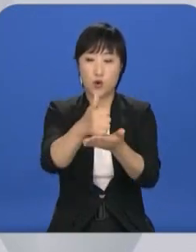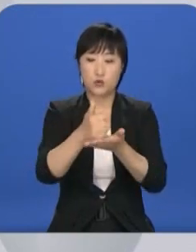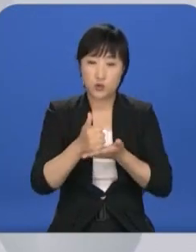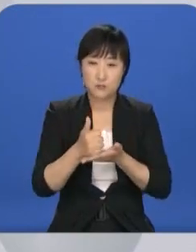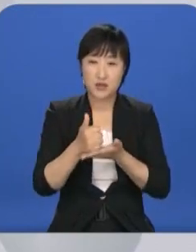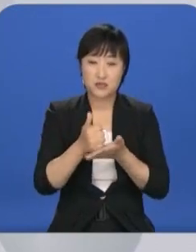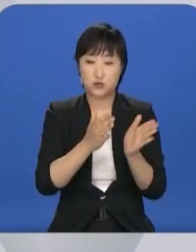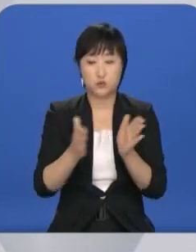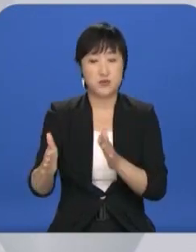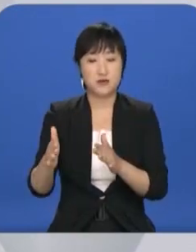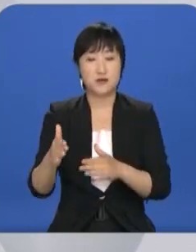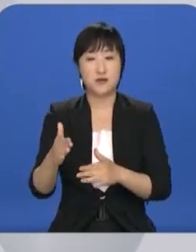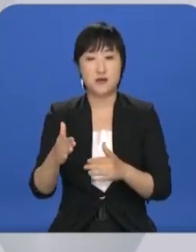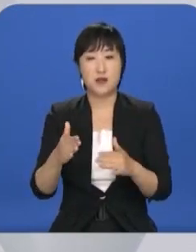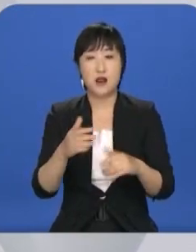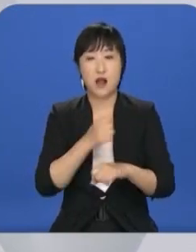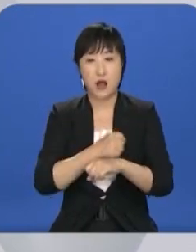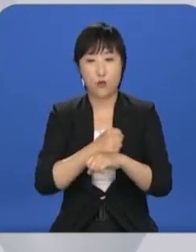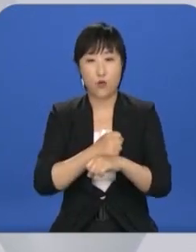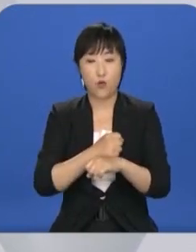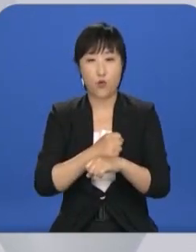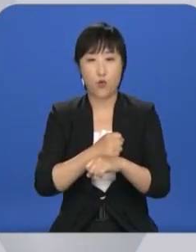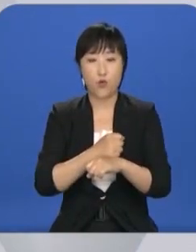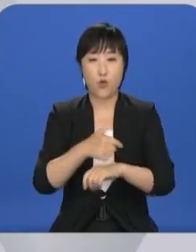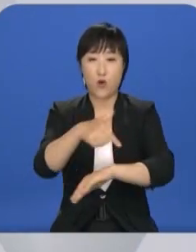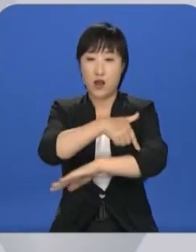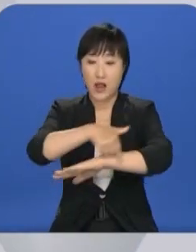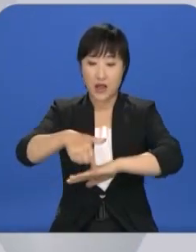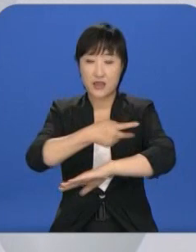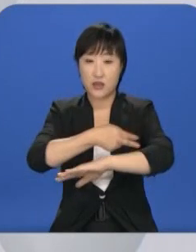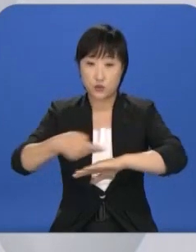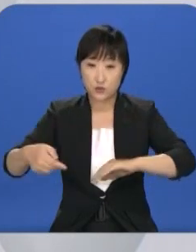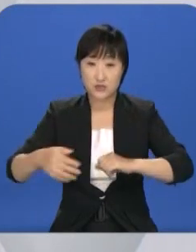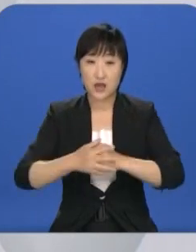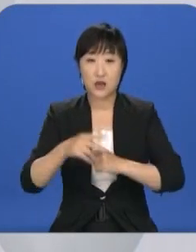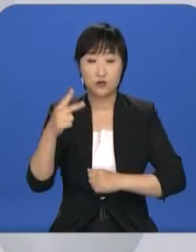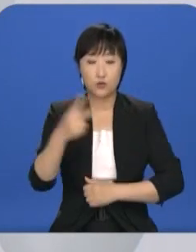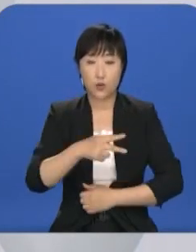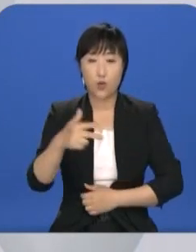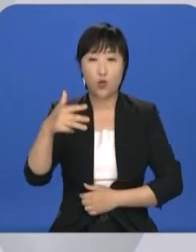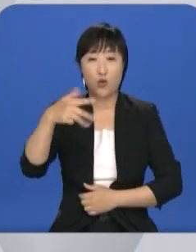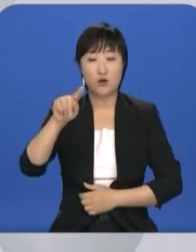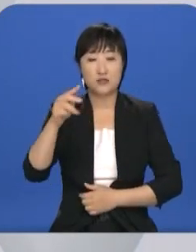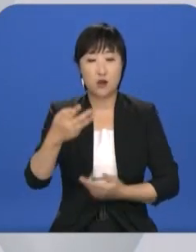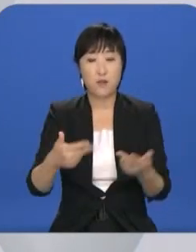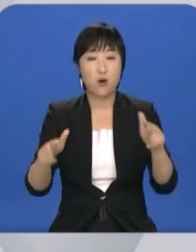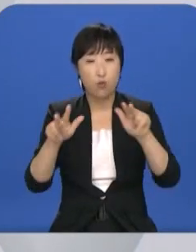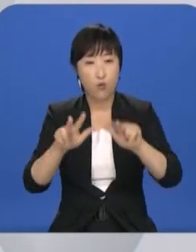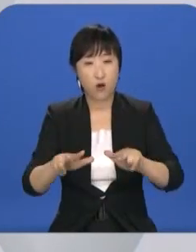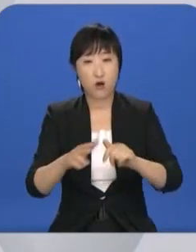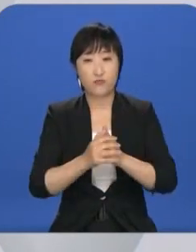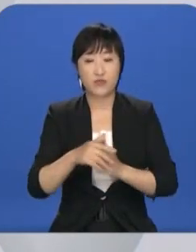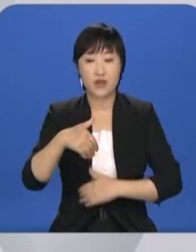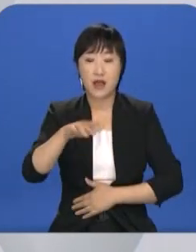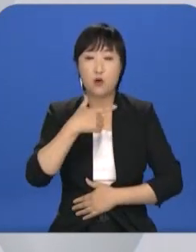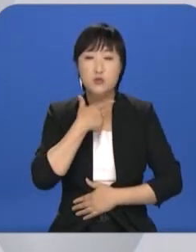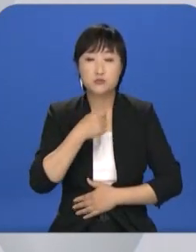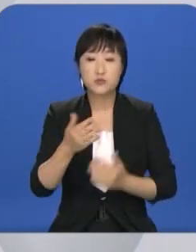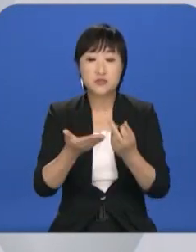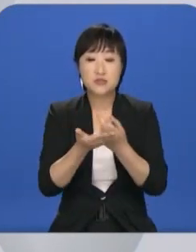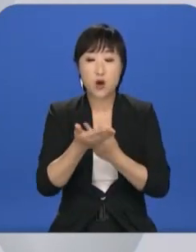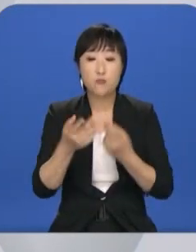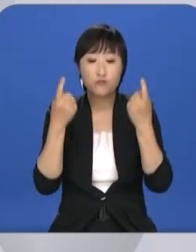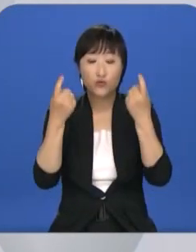손님 맞이 준비를 철저히 하고 또 가게 해수욕장, 철마광장 공연 문화거리 조성, 가고 싶은 섬